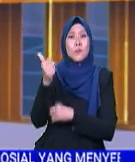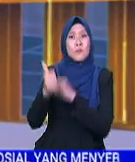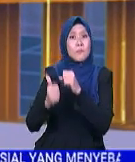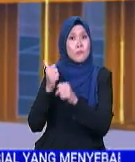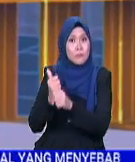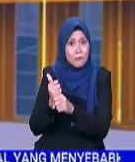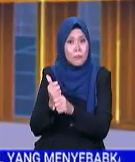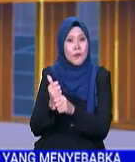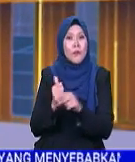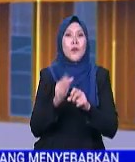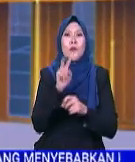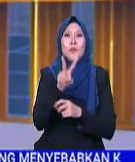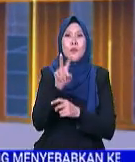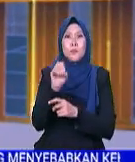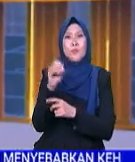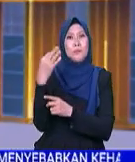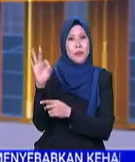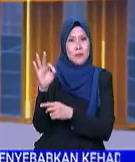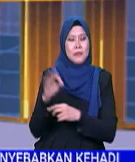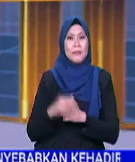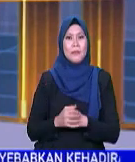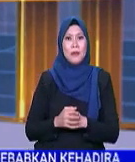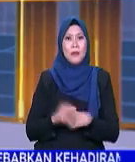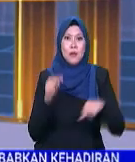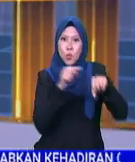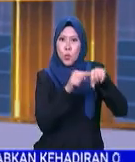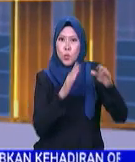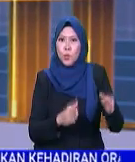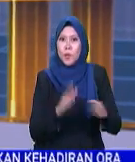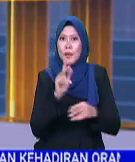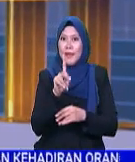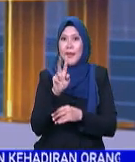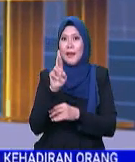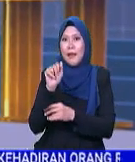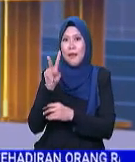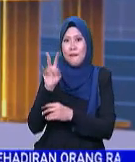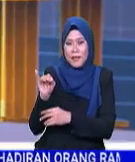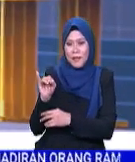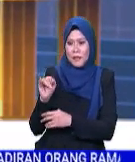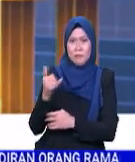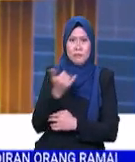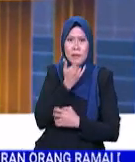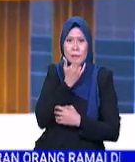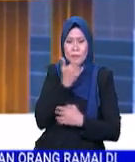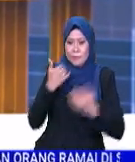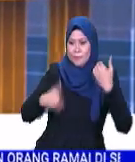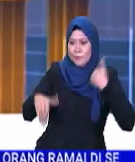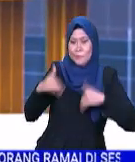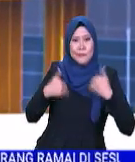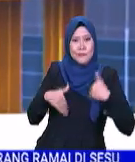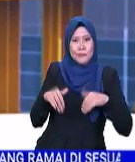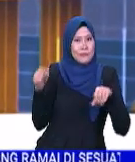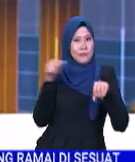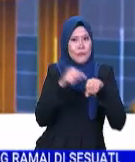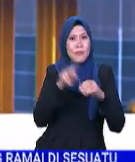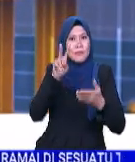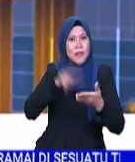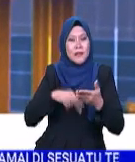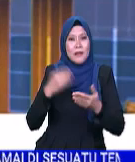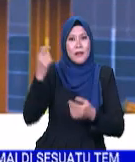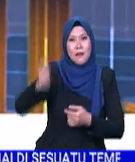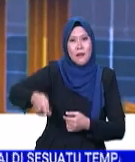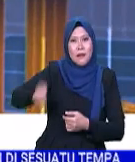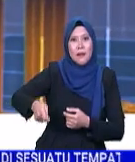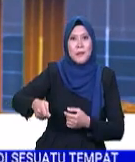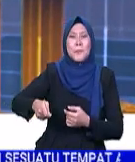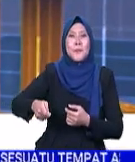10 tahun pada 2019 tertuduh KB center bagaimana pun mengaku tidak bersalah selepas pertumbuhan dibacakan